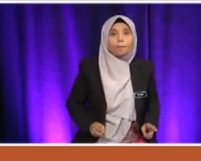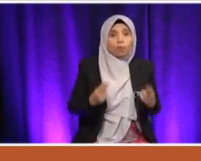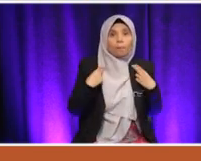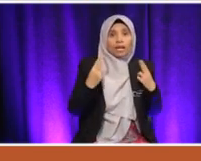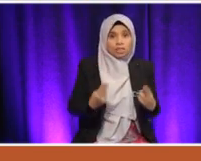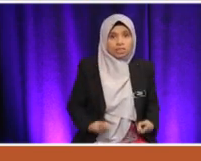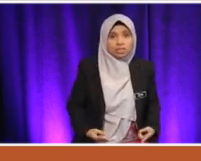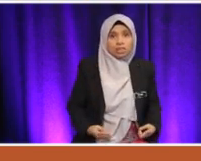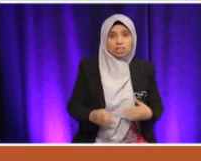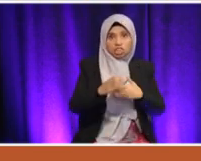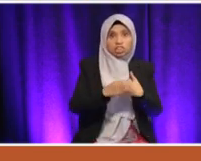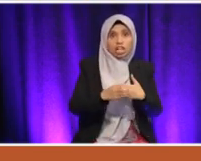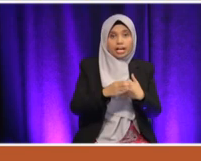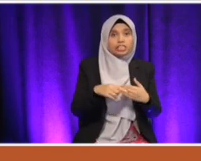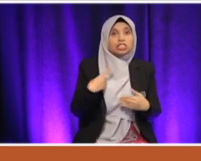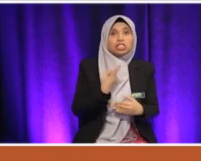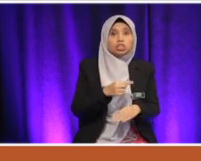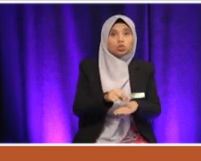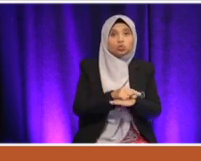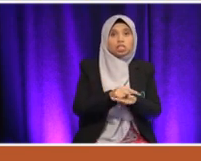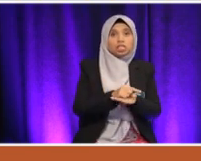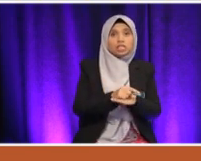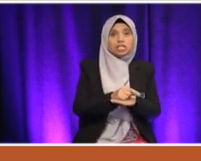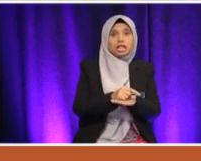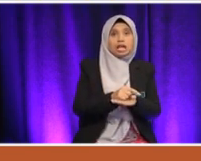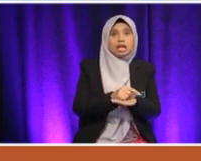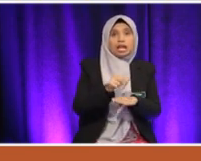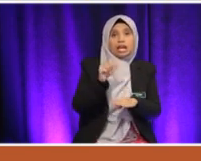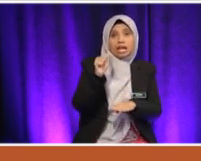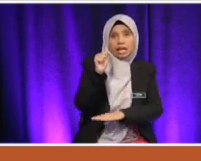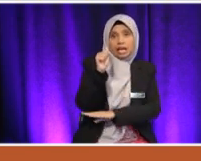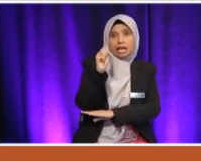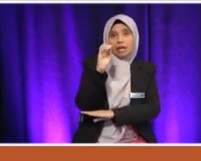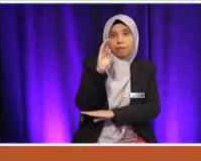sekali lagi kita gunakan skala evview